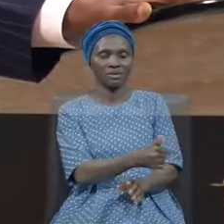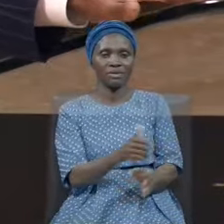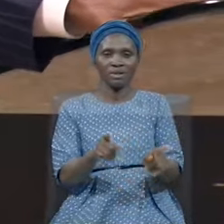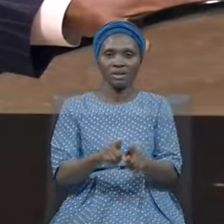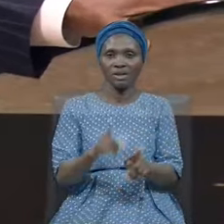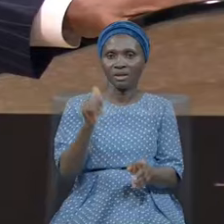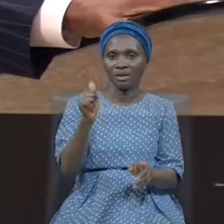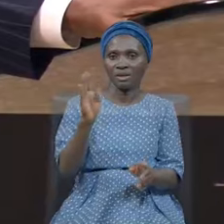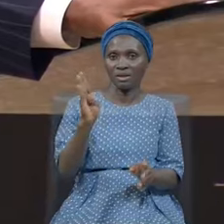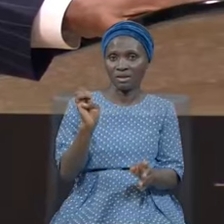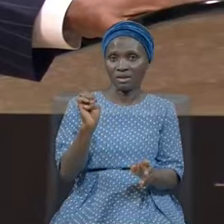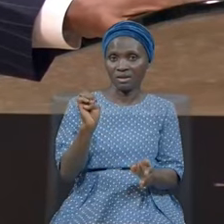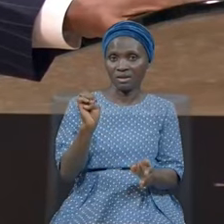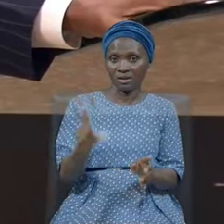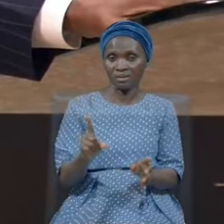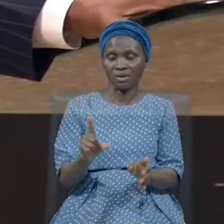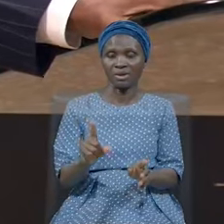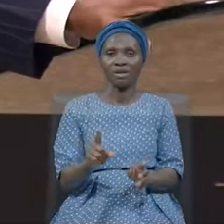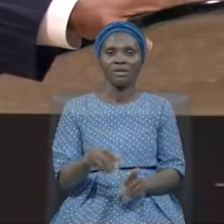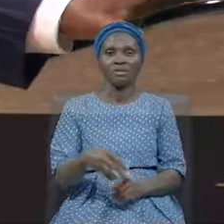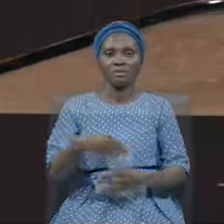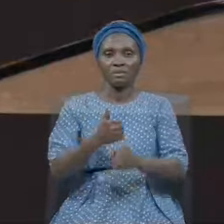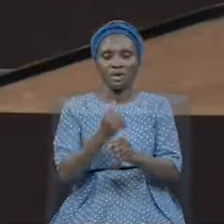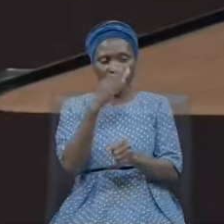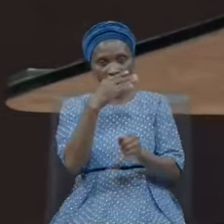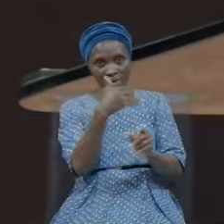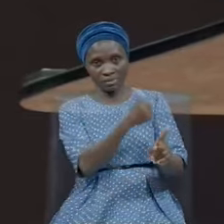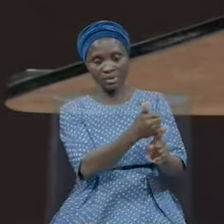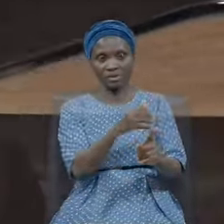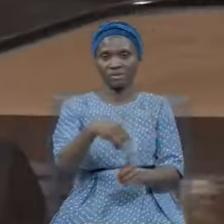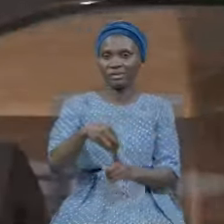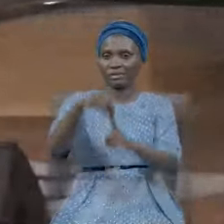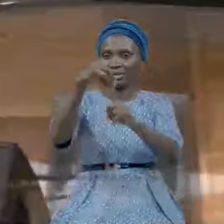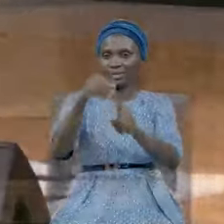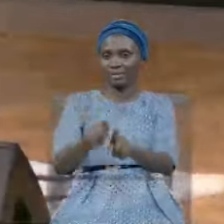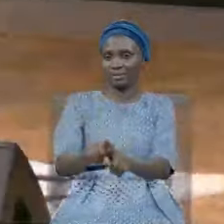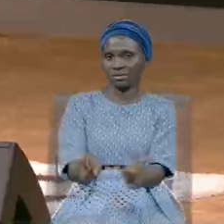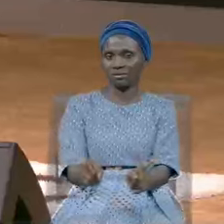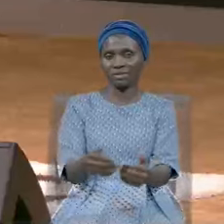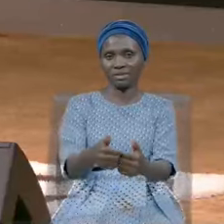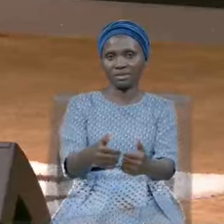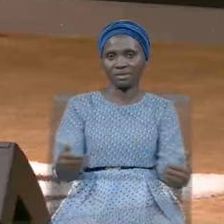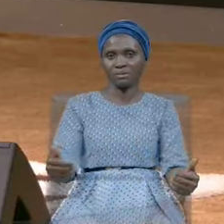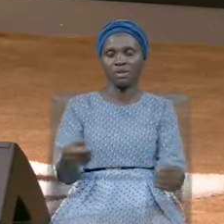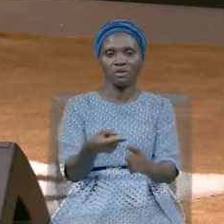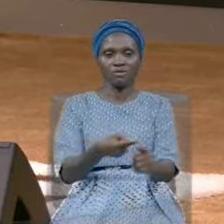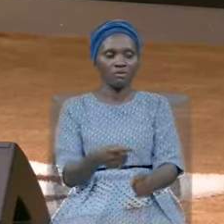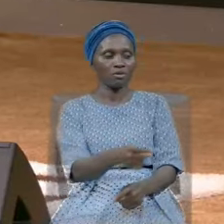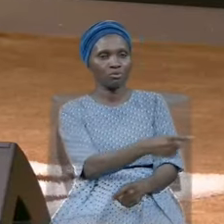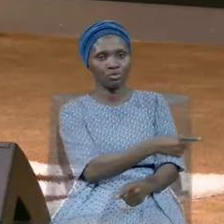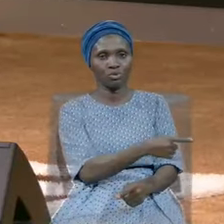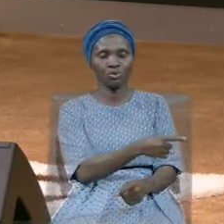distingué de Caïn. Enoch s'était distingué